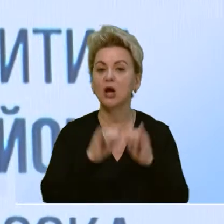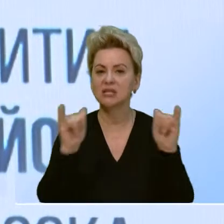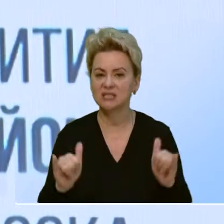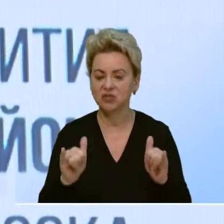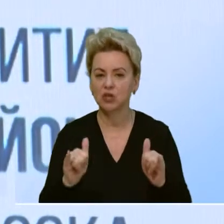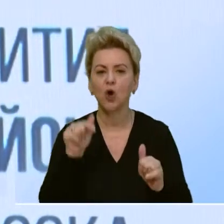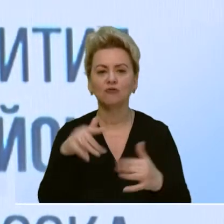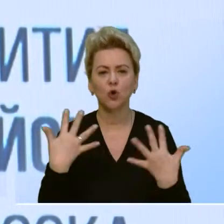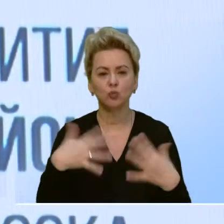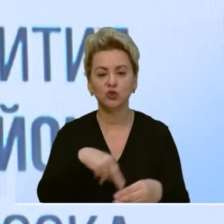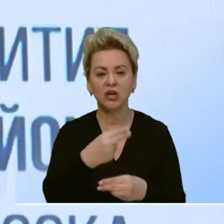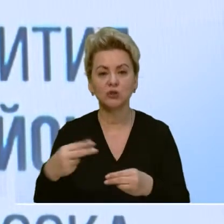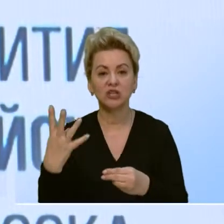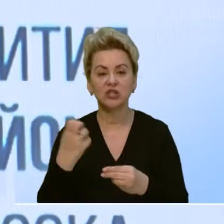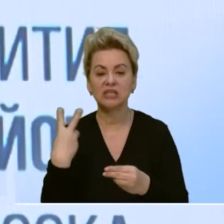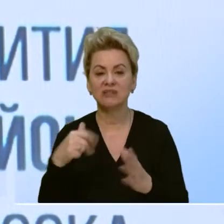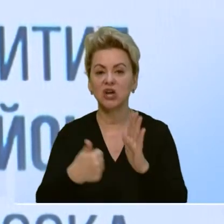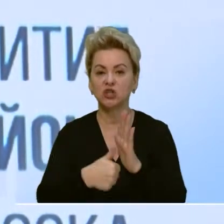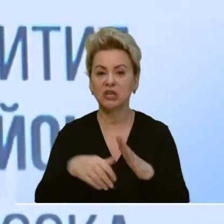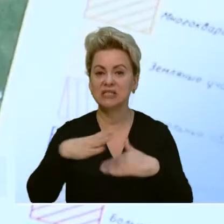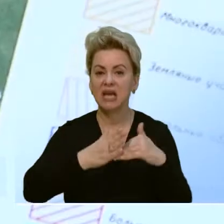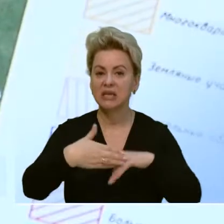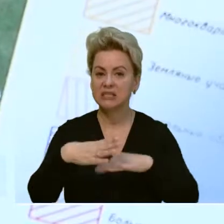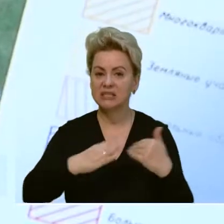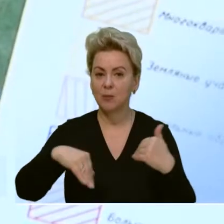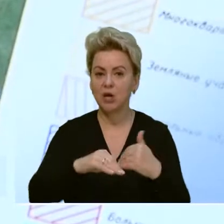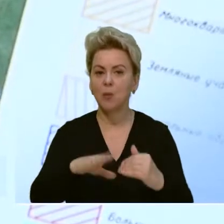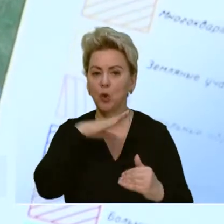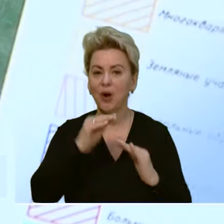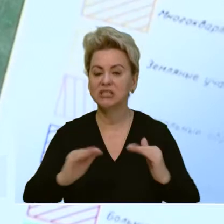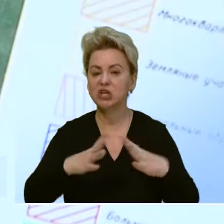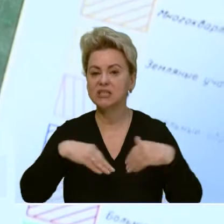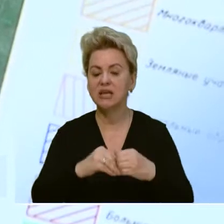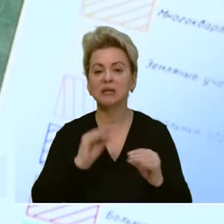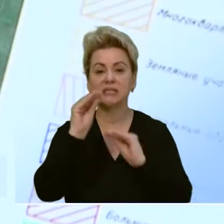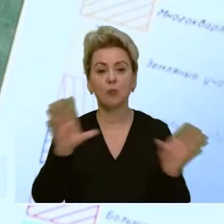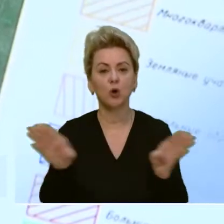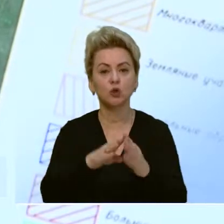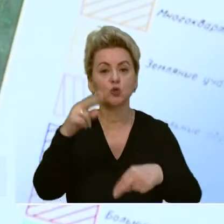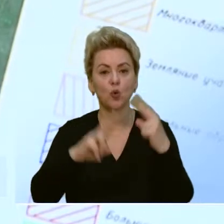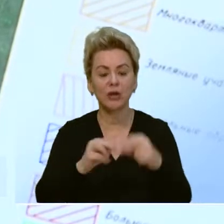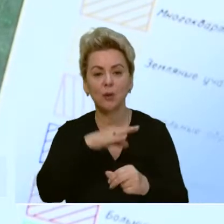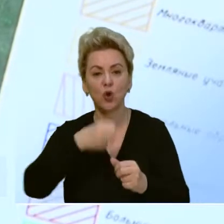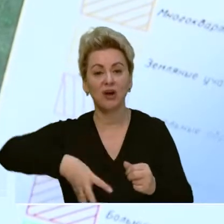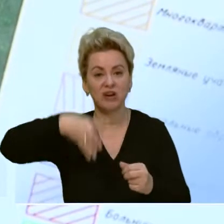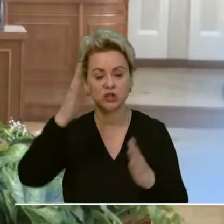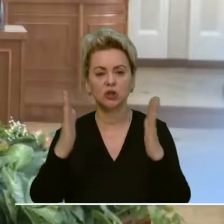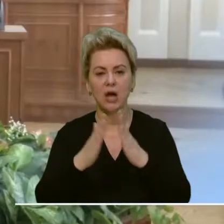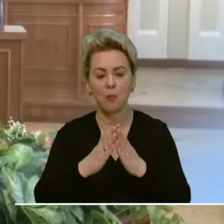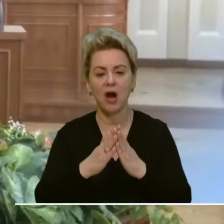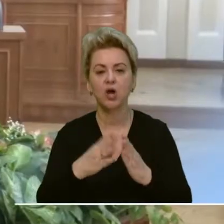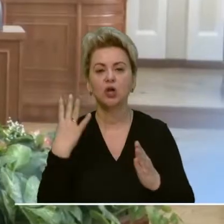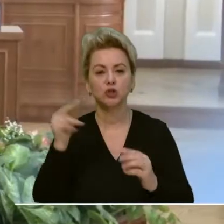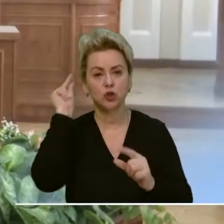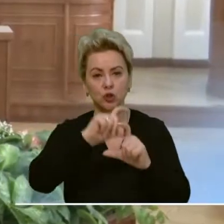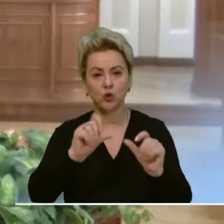развития. В нем уже розданы 426 участков многодетным семьям. Также запланирована комплексная застройка – многоквартирные жилые дома,